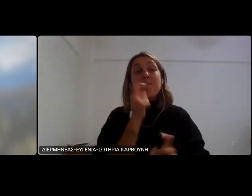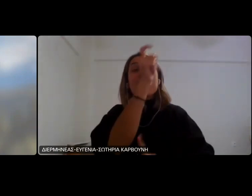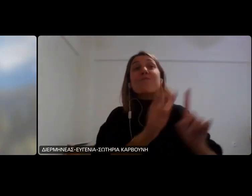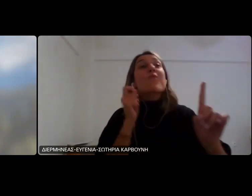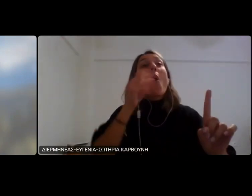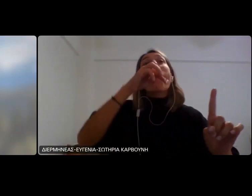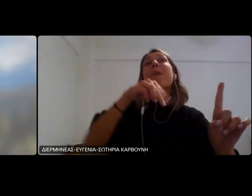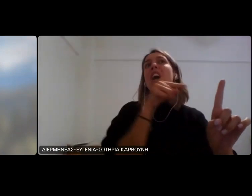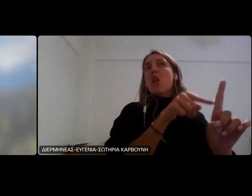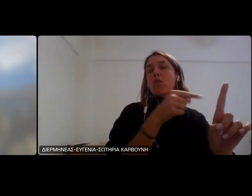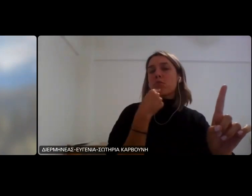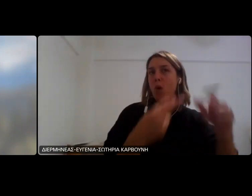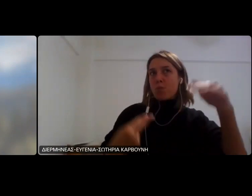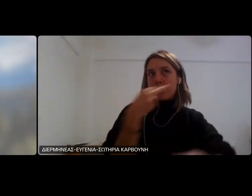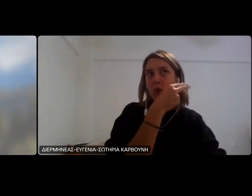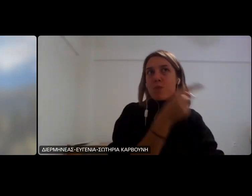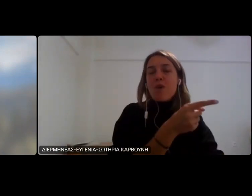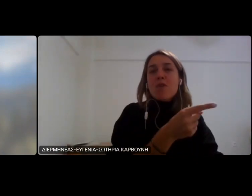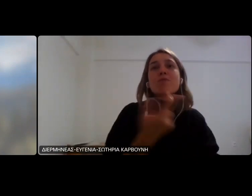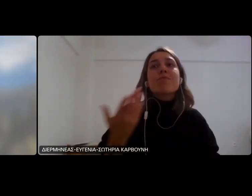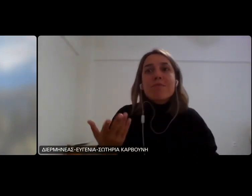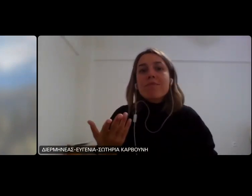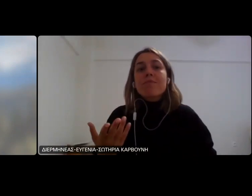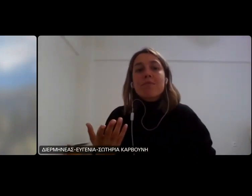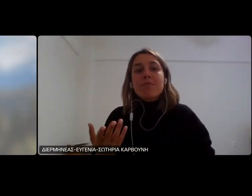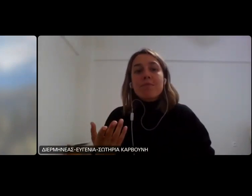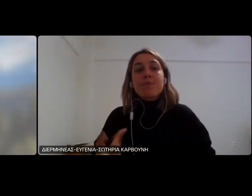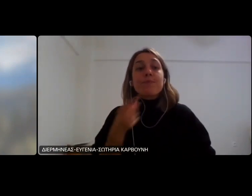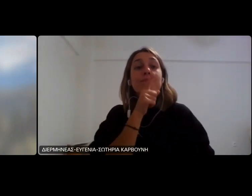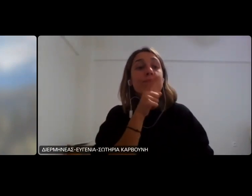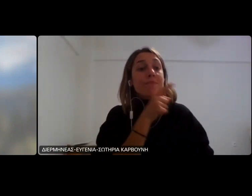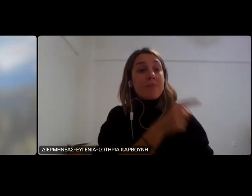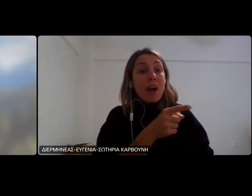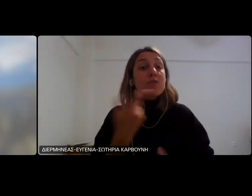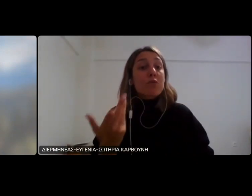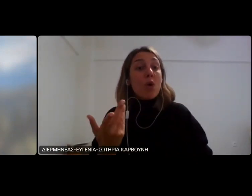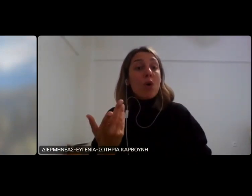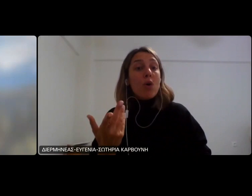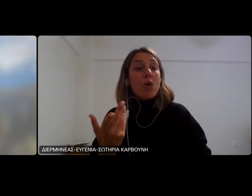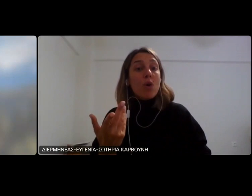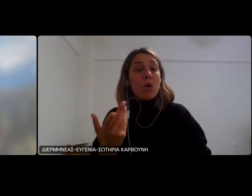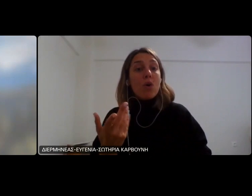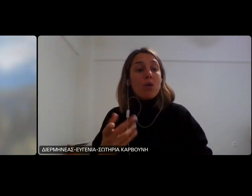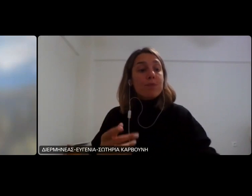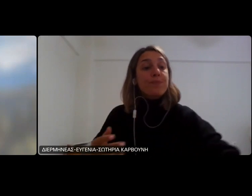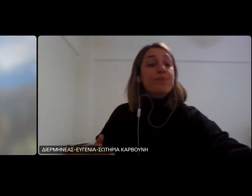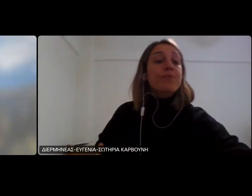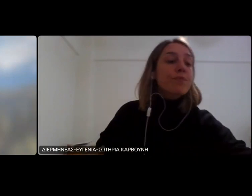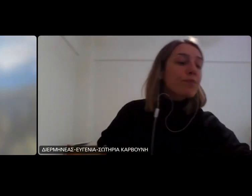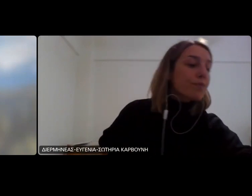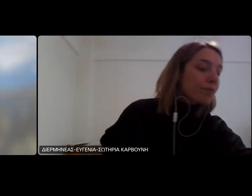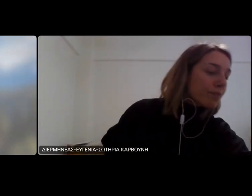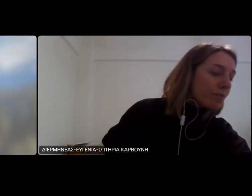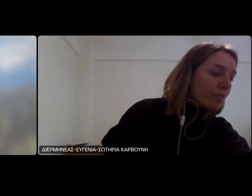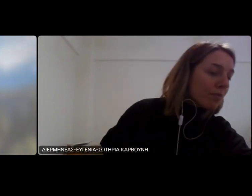ένα καινούριο θεσμό, ο οποίος δημιουργήθηκε αυτή τη Cité Internationale de la Langue Française, στις δηλώσεις που έκανε,